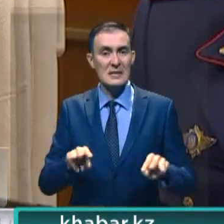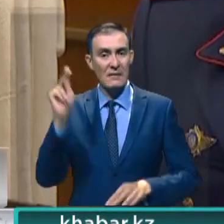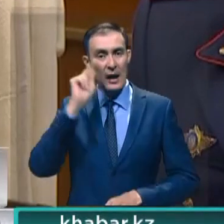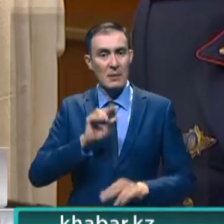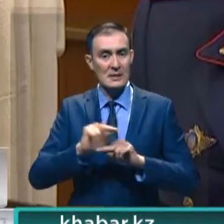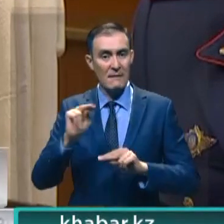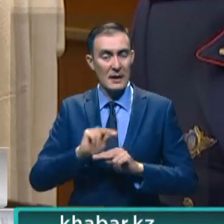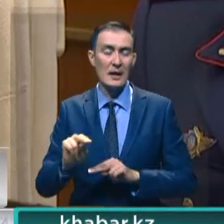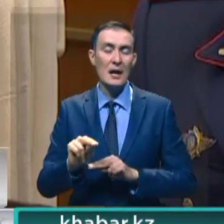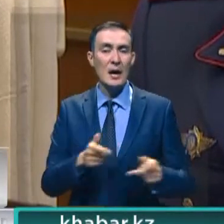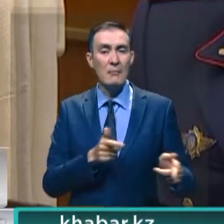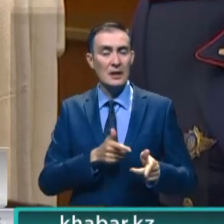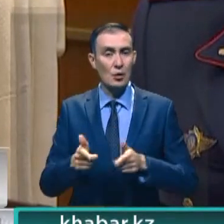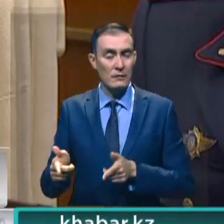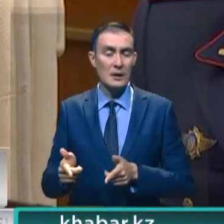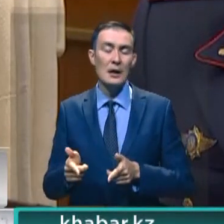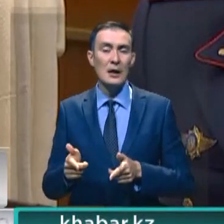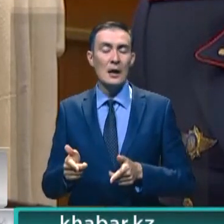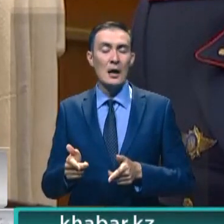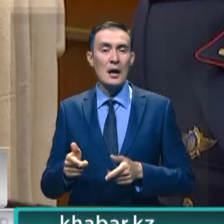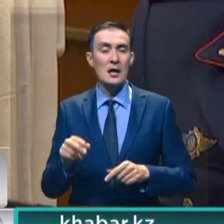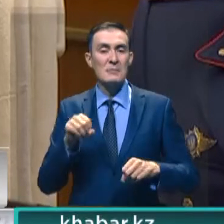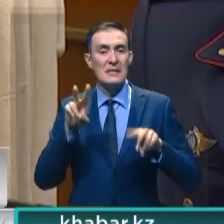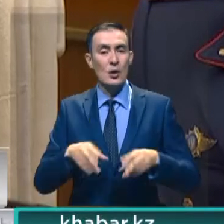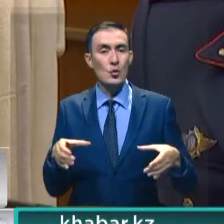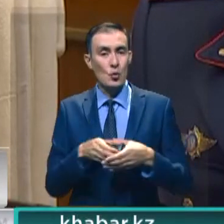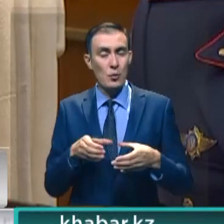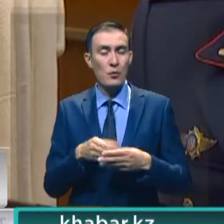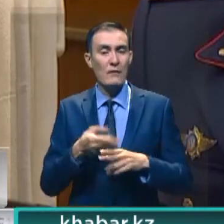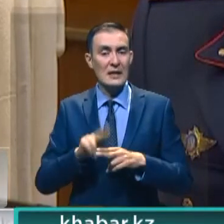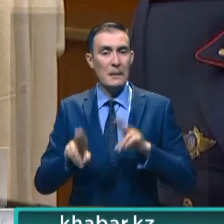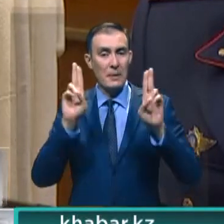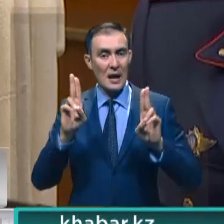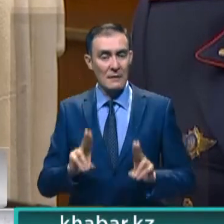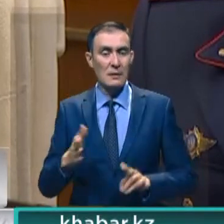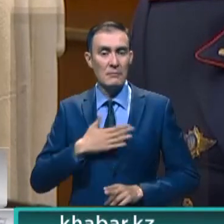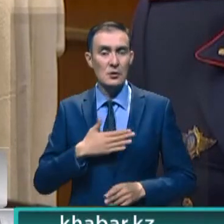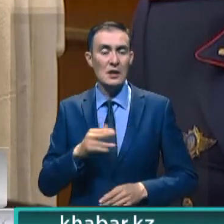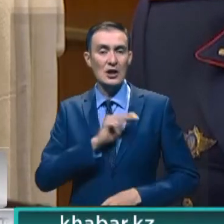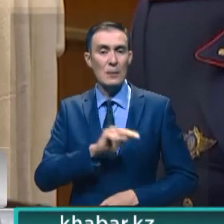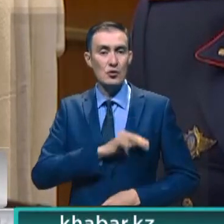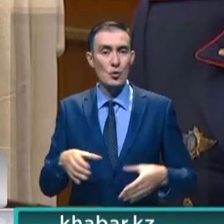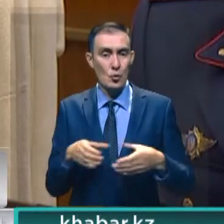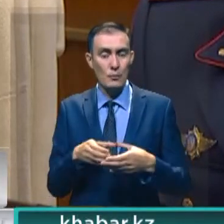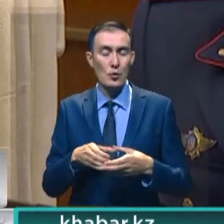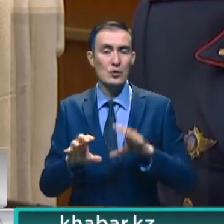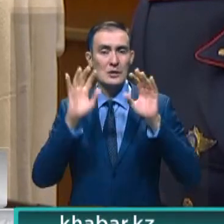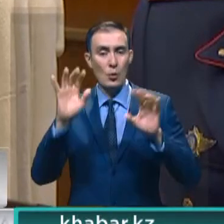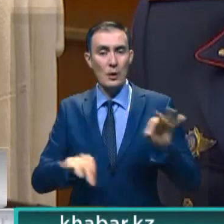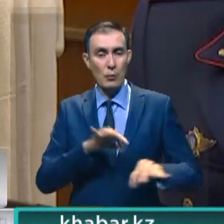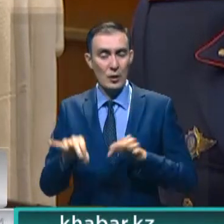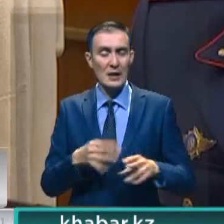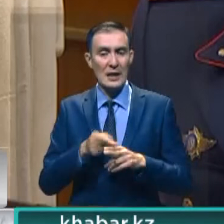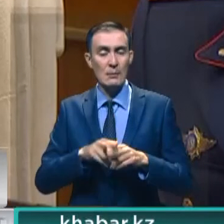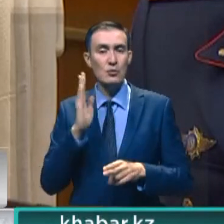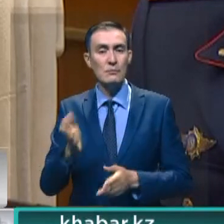образования уже создает рабочую группу по разработке данных правил. Мы на нашей рабочей группе по законопроекту говорили об этом.